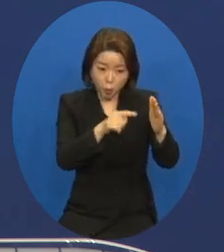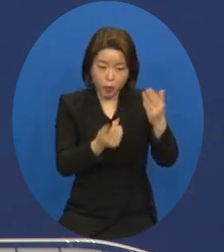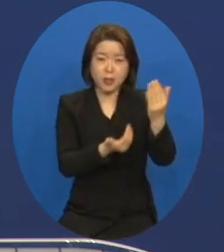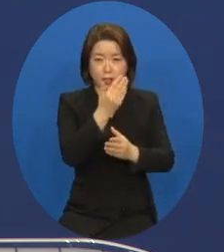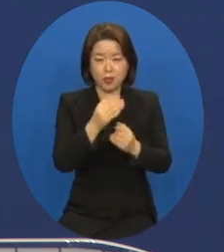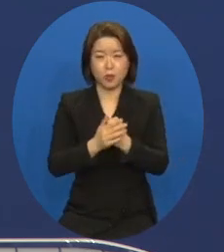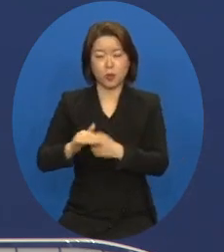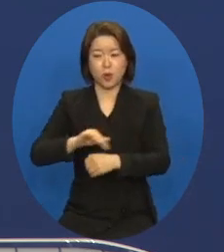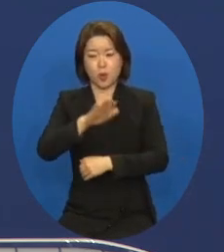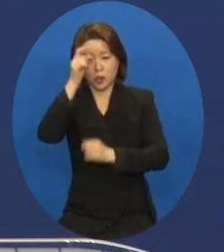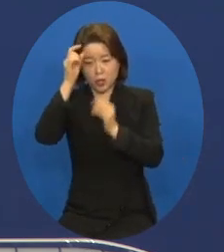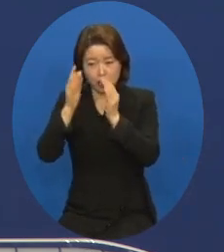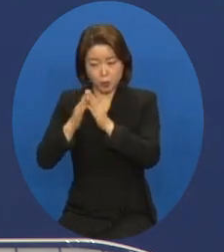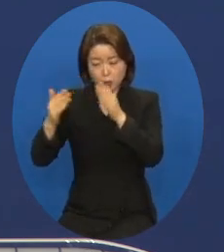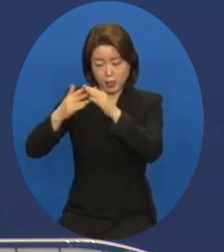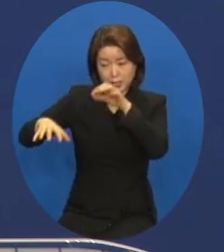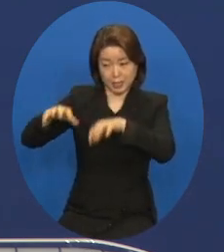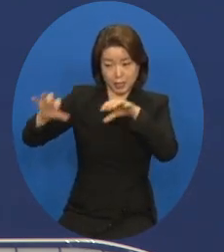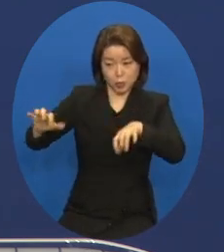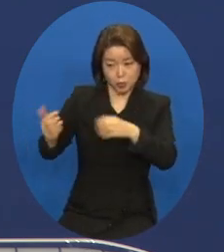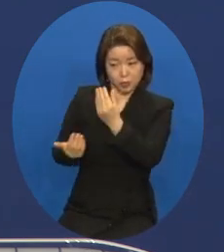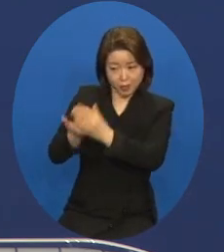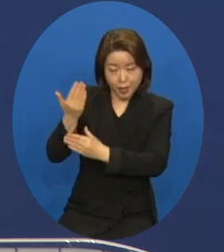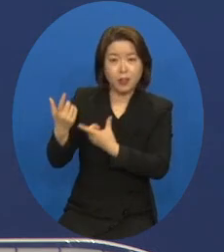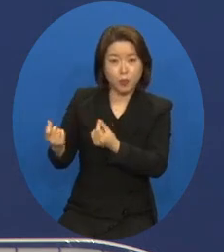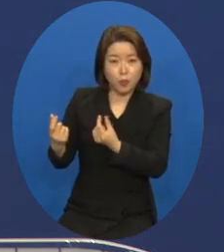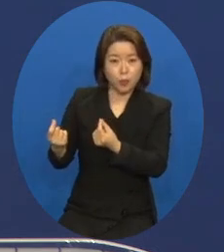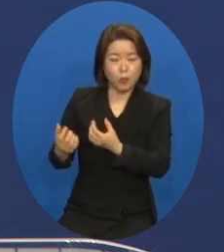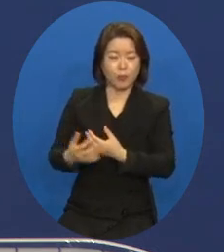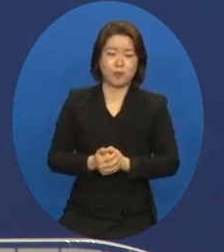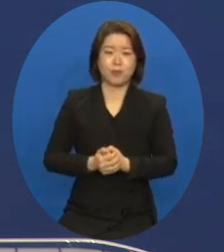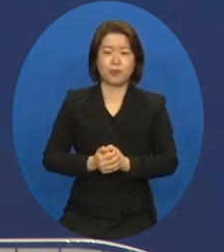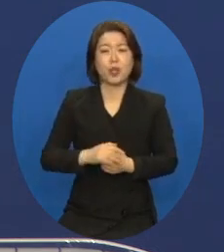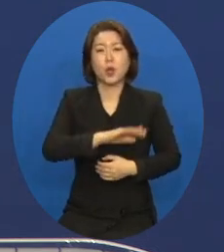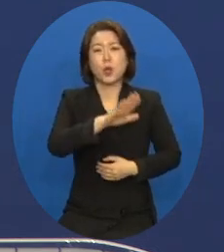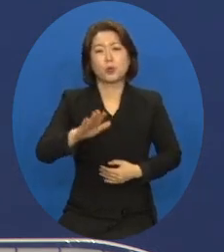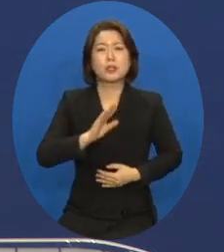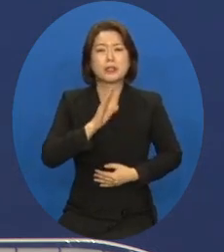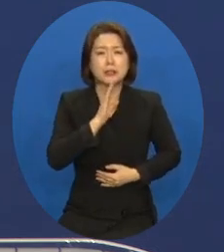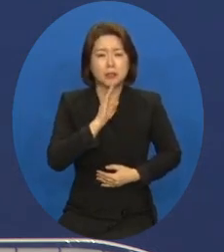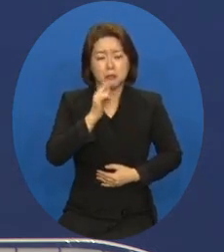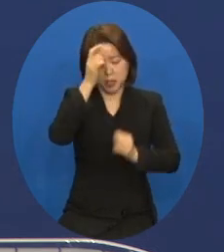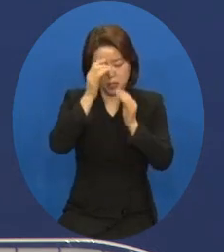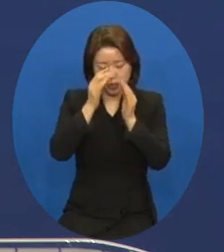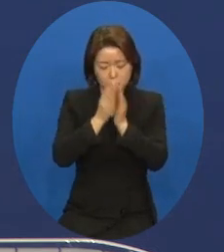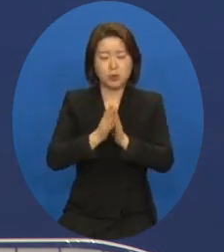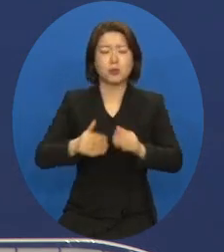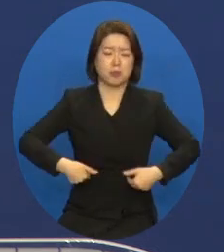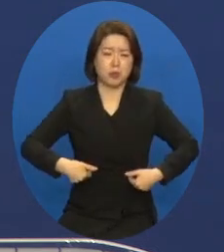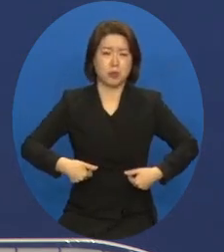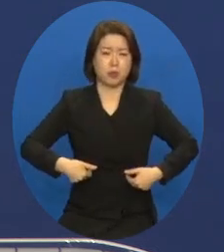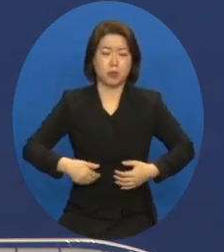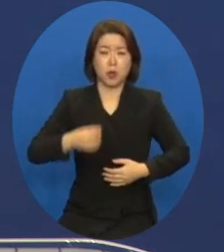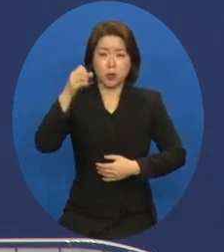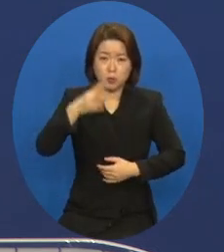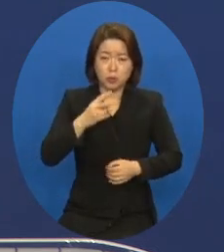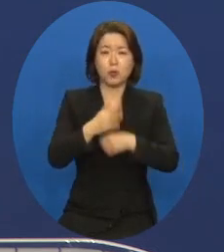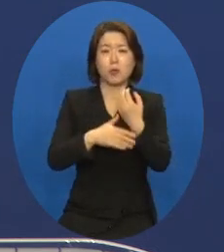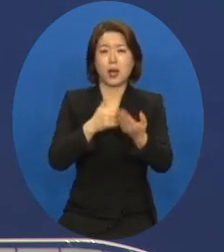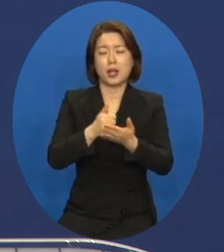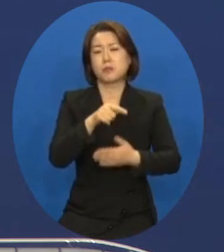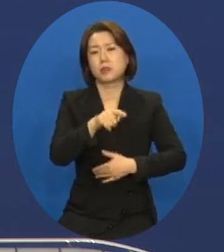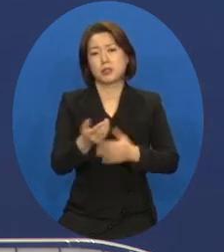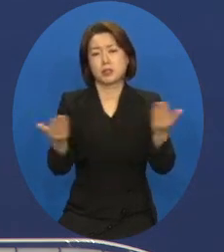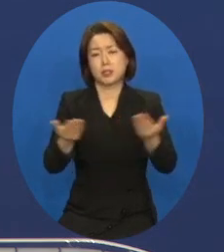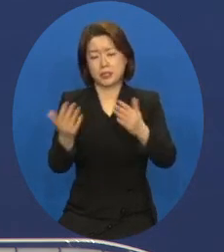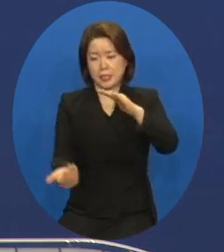우리가 기도하는 이웃들에게 일어나게 되기를 우리가 정말 기도 해야 되고 또 하나님은 그 일을